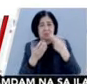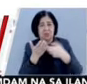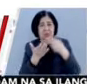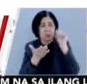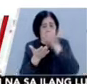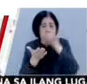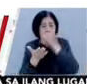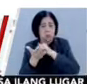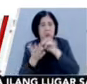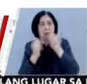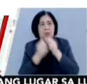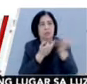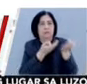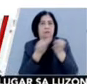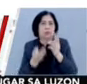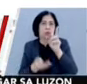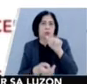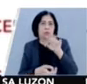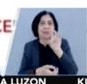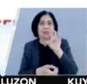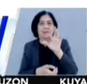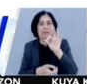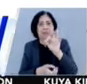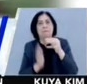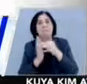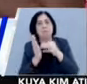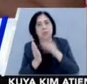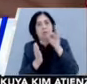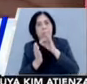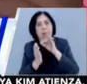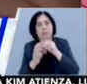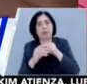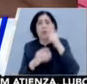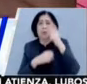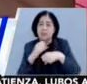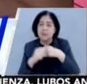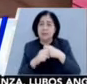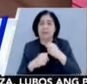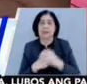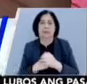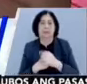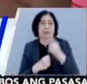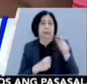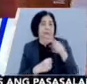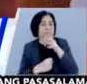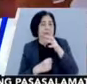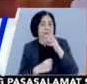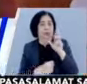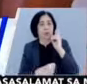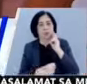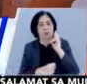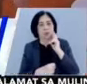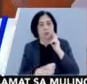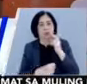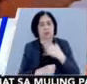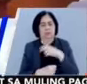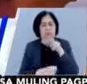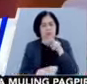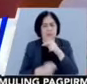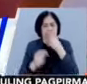niya magpakain ng 2.79 million Filipinos for a year. Si Nanay Rosie, sumasama ang loob kapag nakikitang